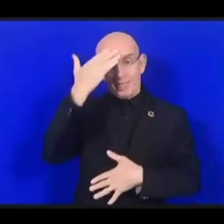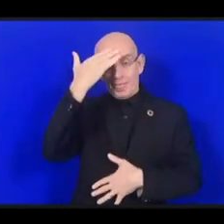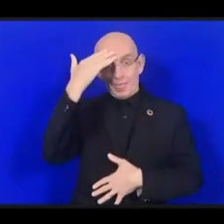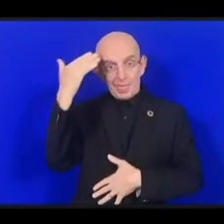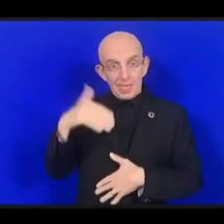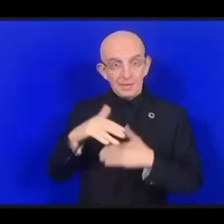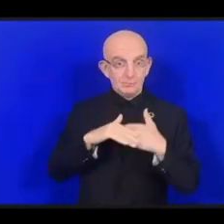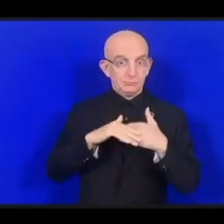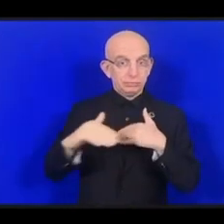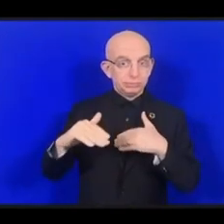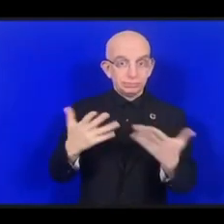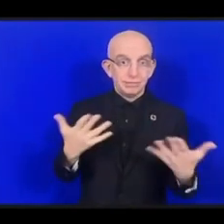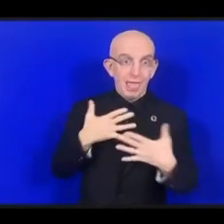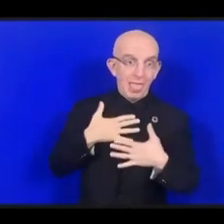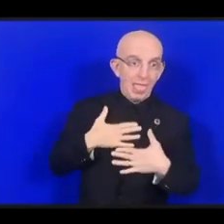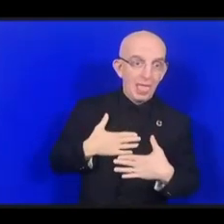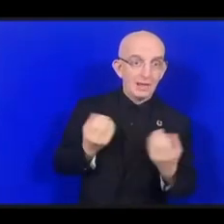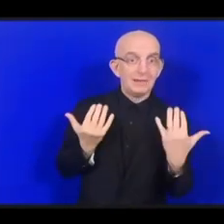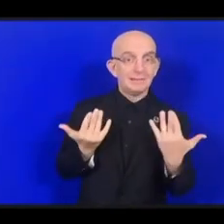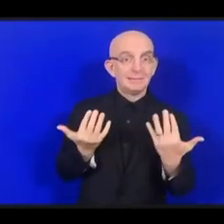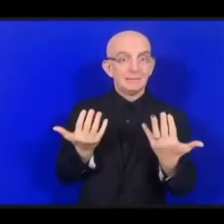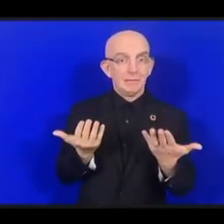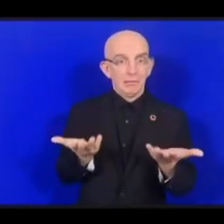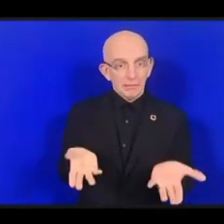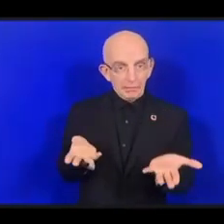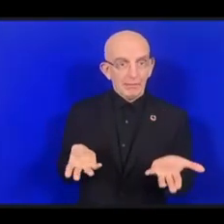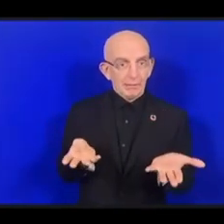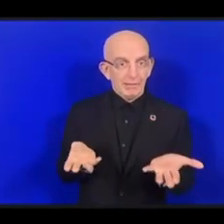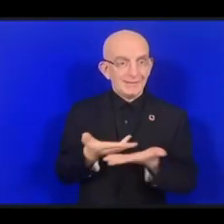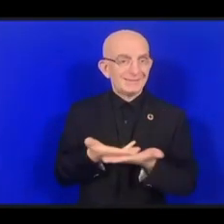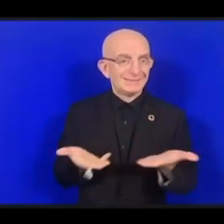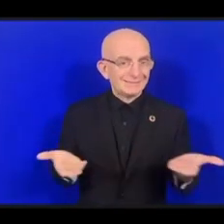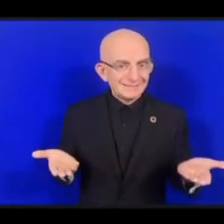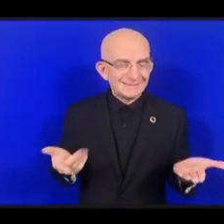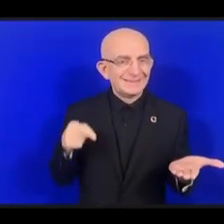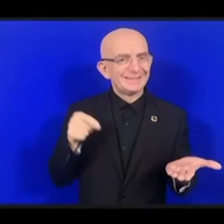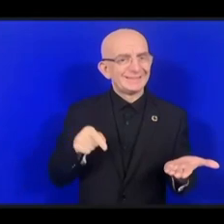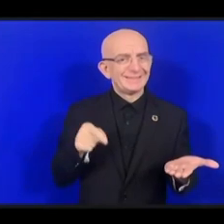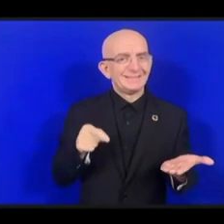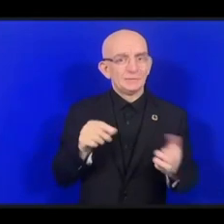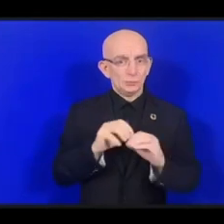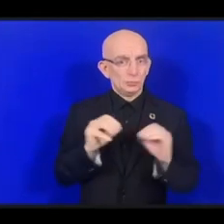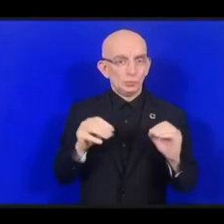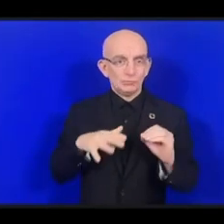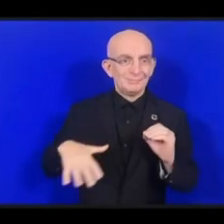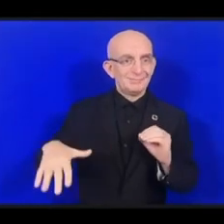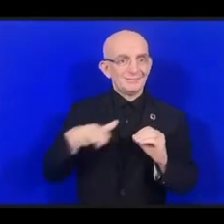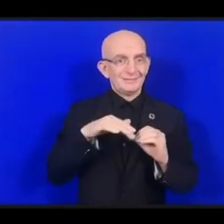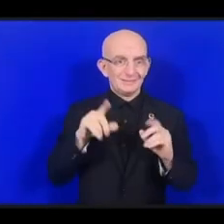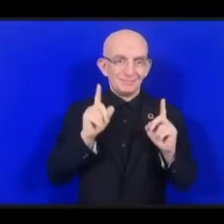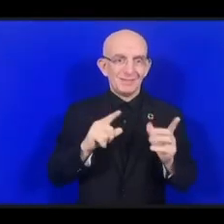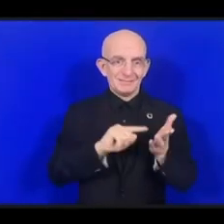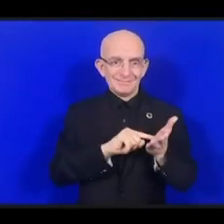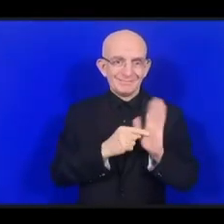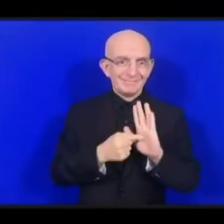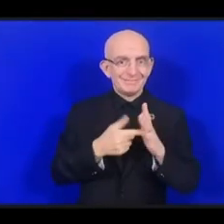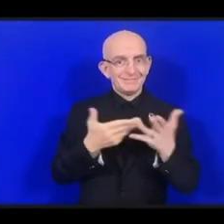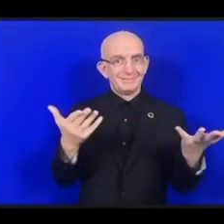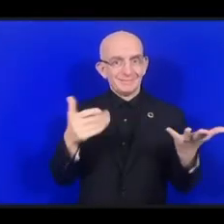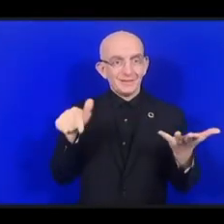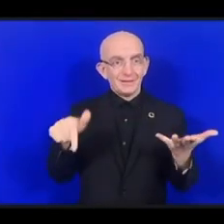assurer la pérénité qui nous amène ici la voie de l'Amazone de la forêt d'Amazonie doit être